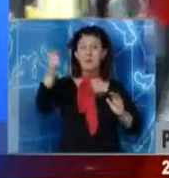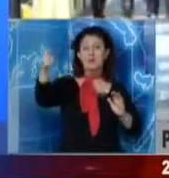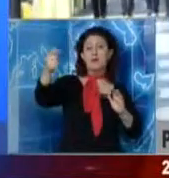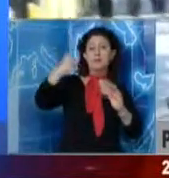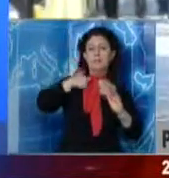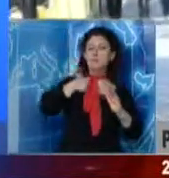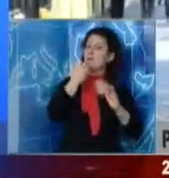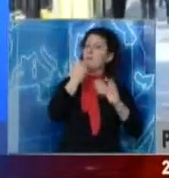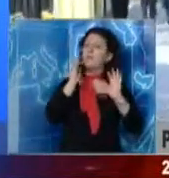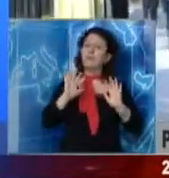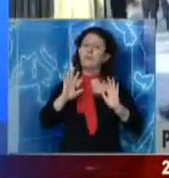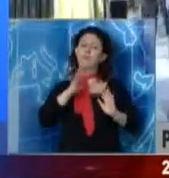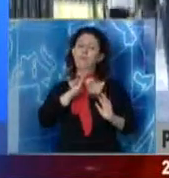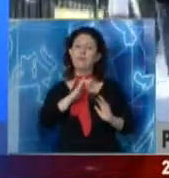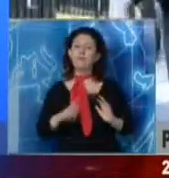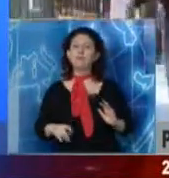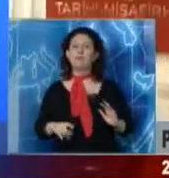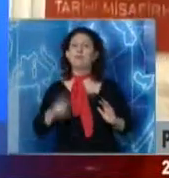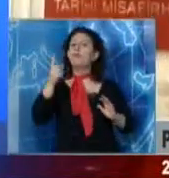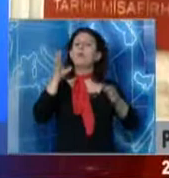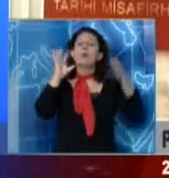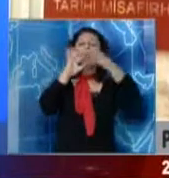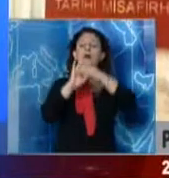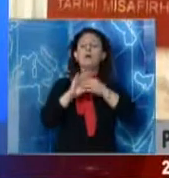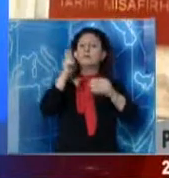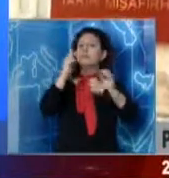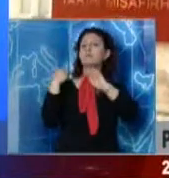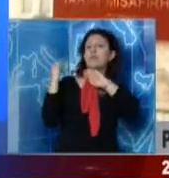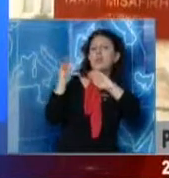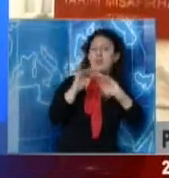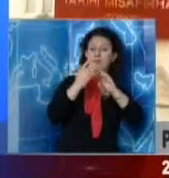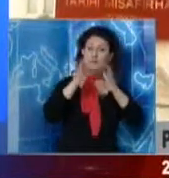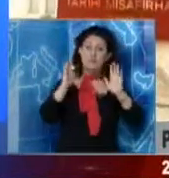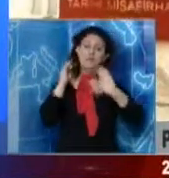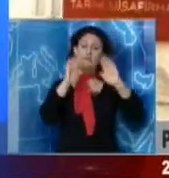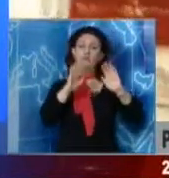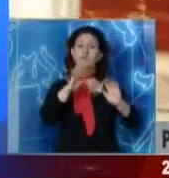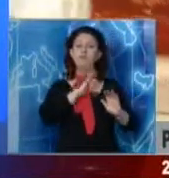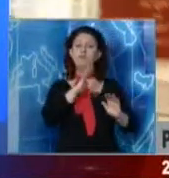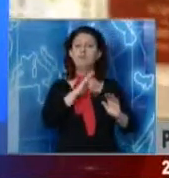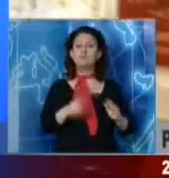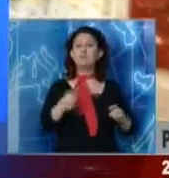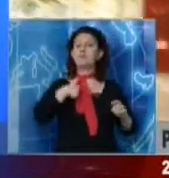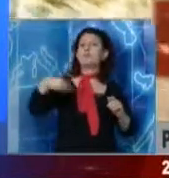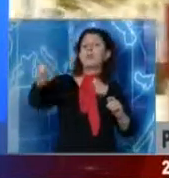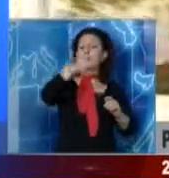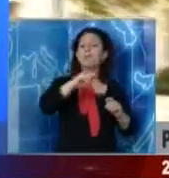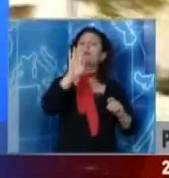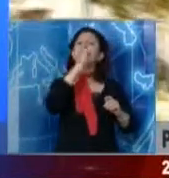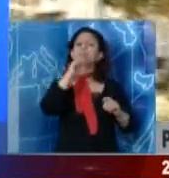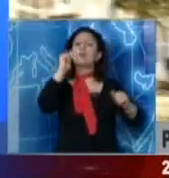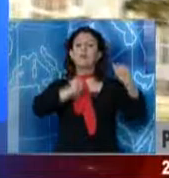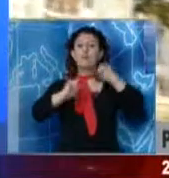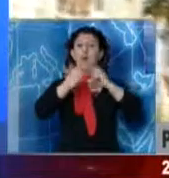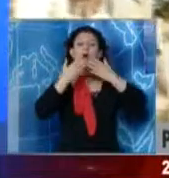bizden beklentileri var. Bu manada da büyük bir dayanışma gösteriyoruz. Bizim Kocaeli Üniversitesi ile en